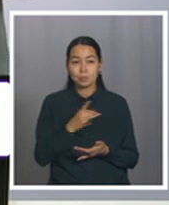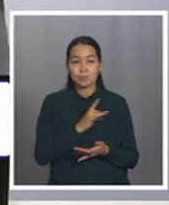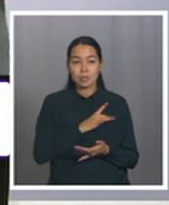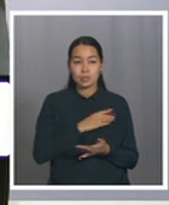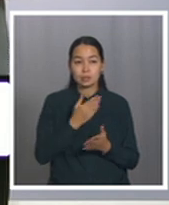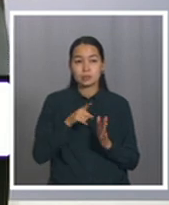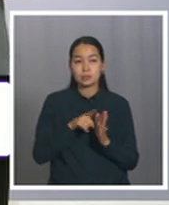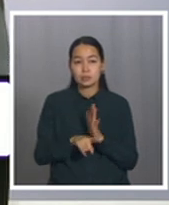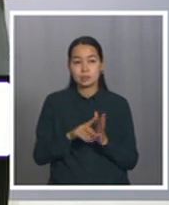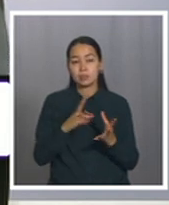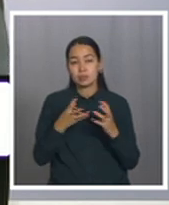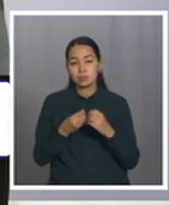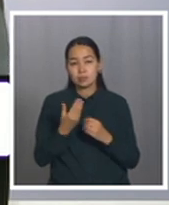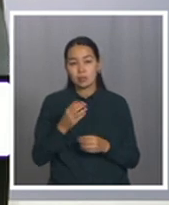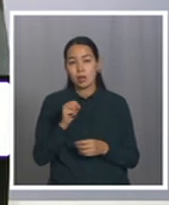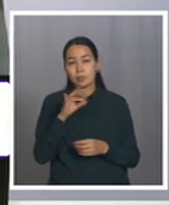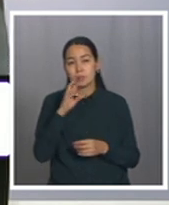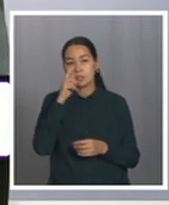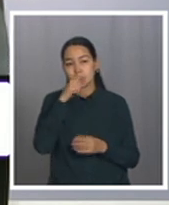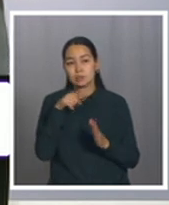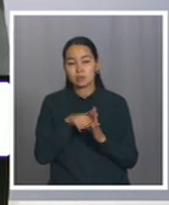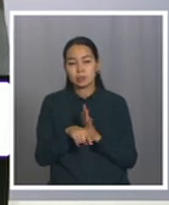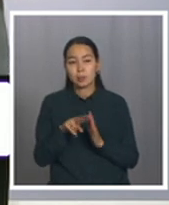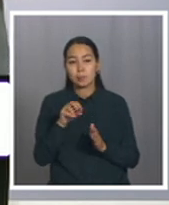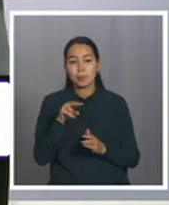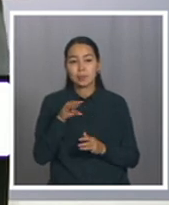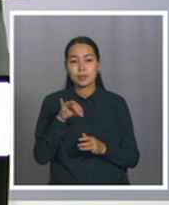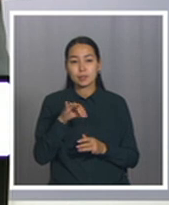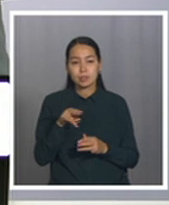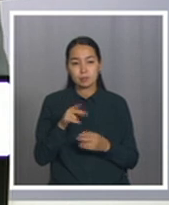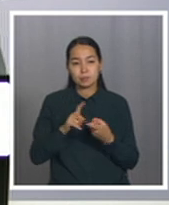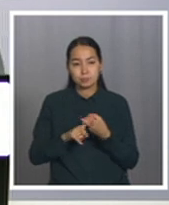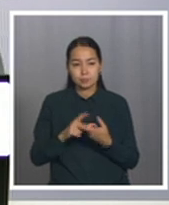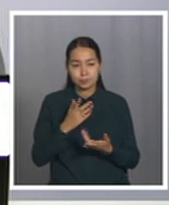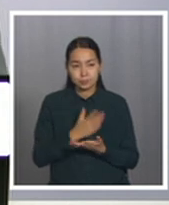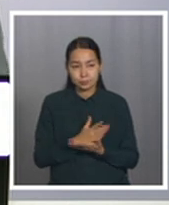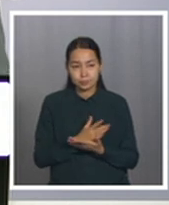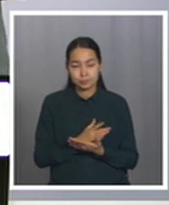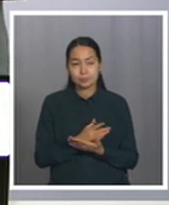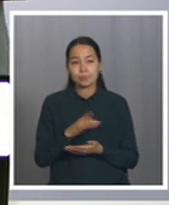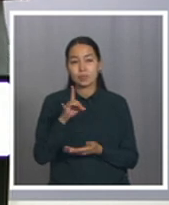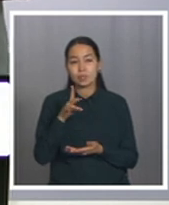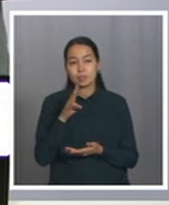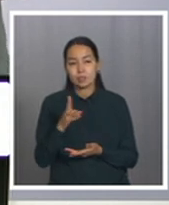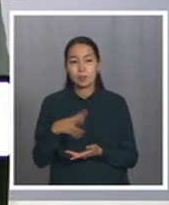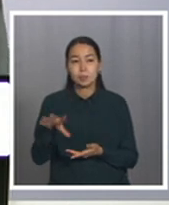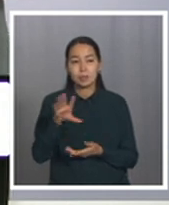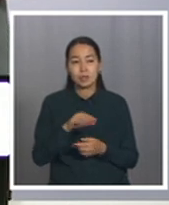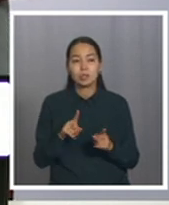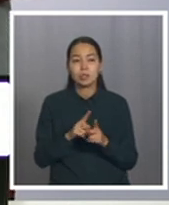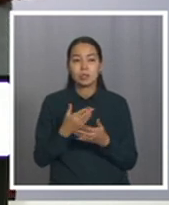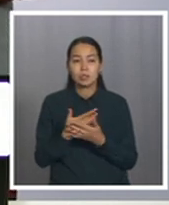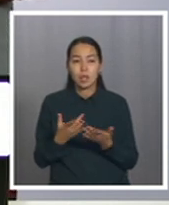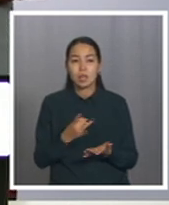жүреді және амин қышқылдарының арасында пептидтік байланыстар түзіледі. Яғни РНК барлық түрлері